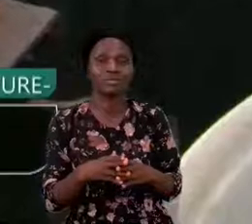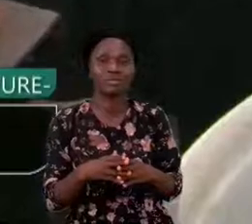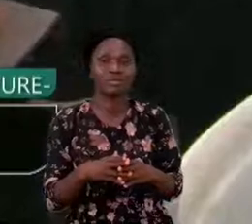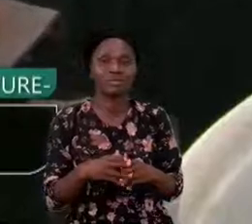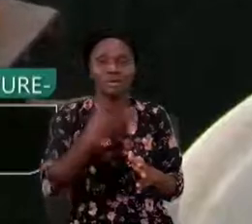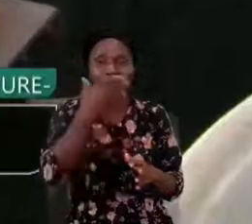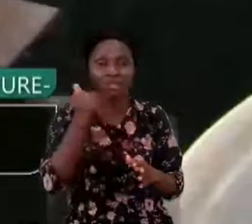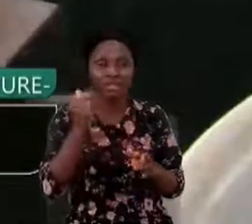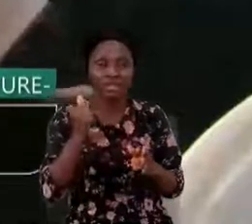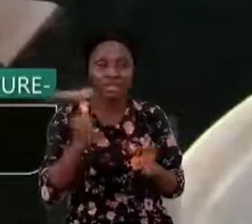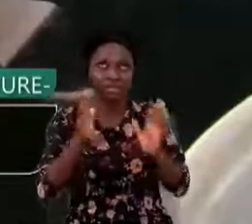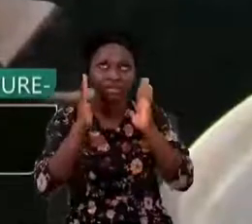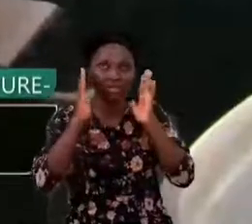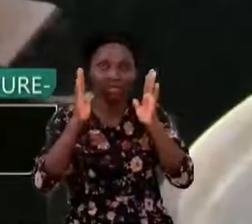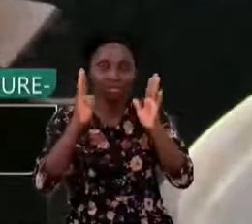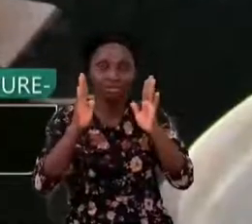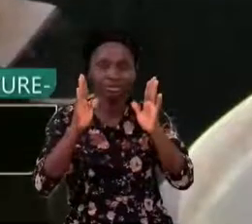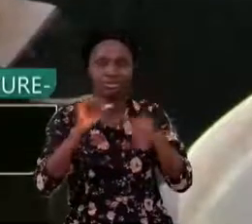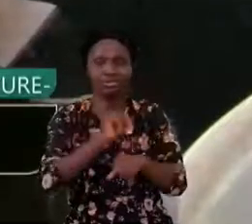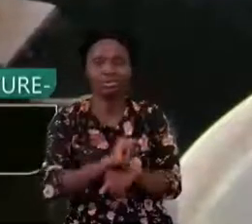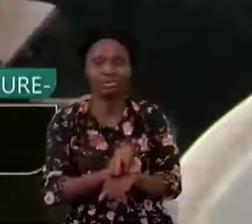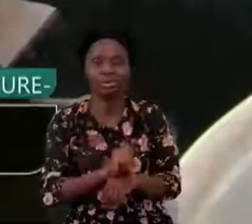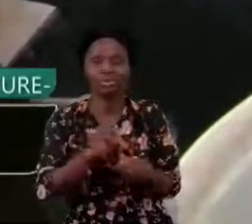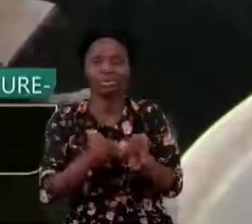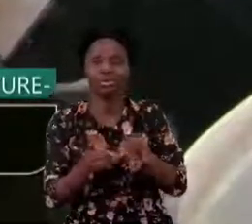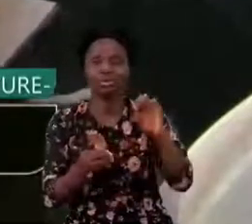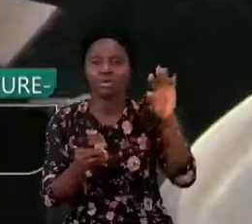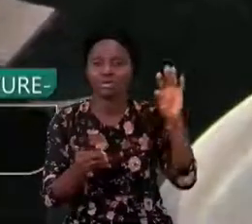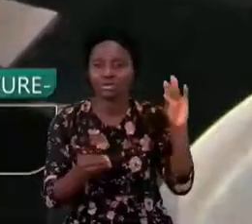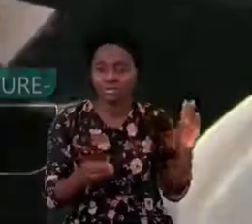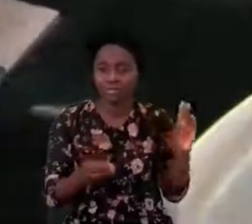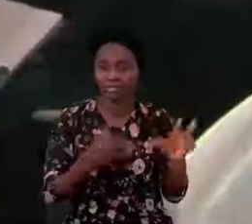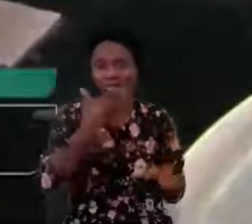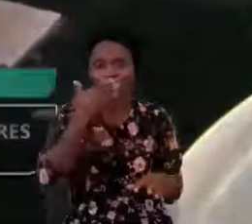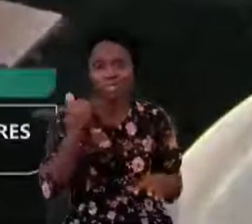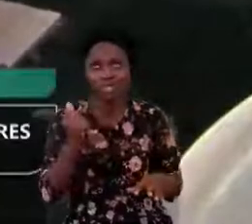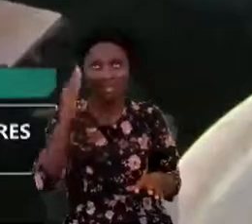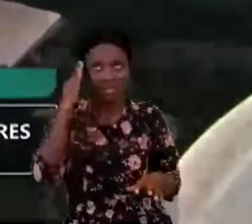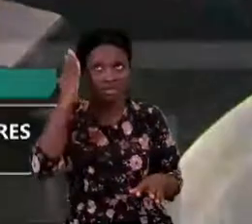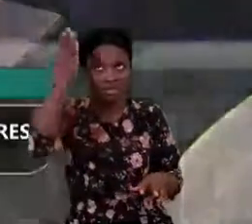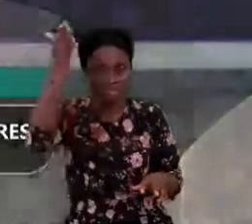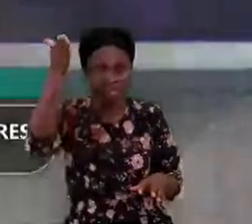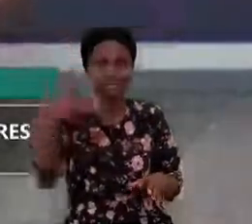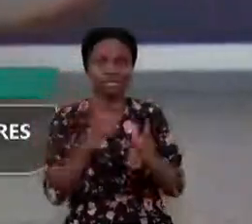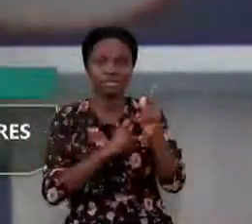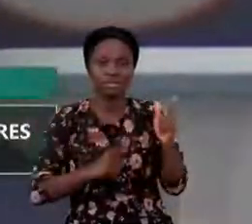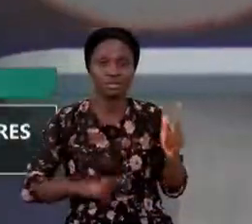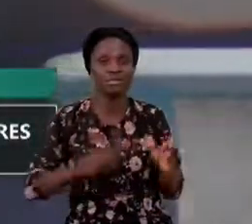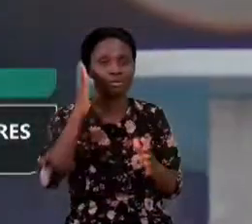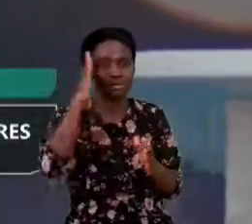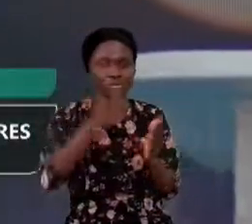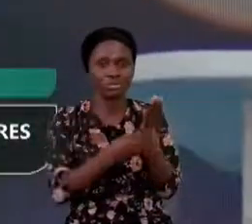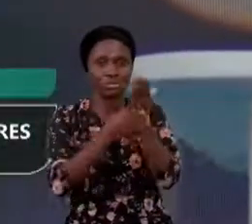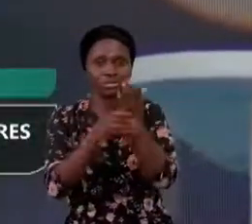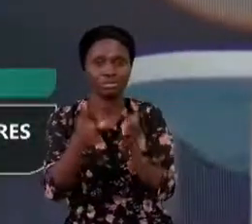Le Seigneur t'amènera là-bas. Deuxième élément maintenant, confessant, corrigeant